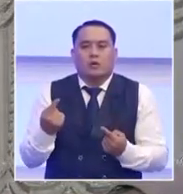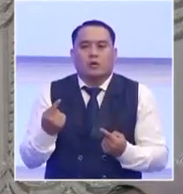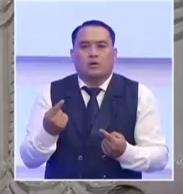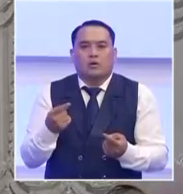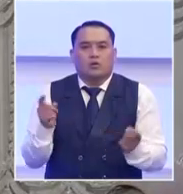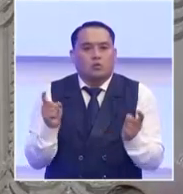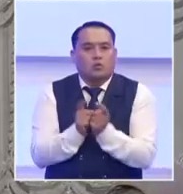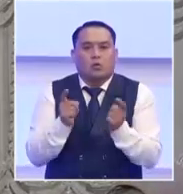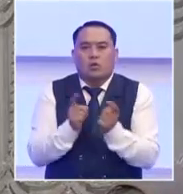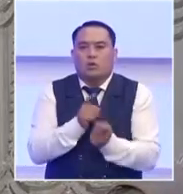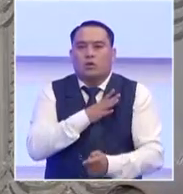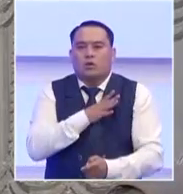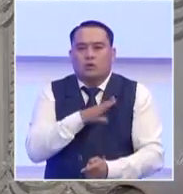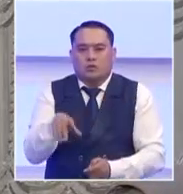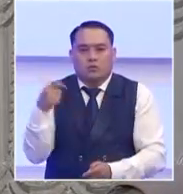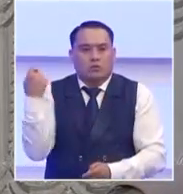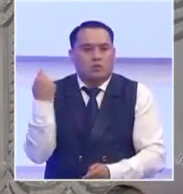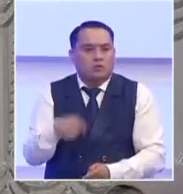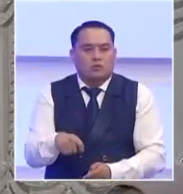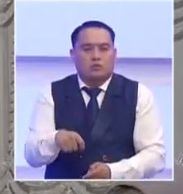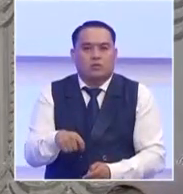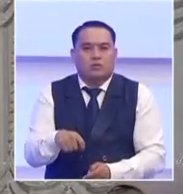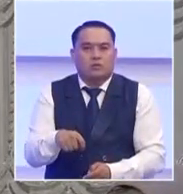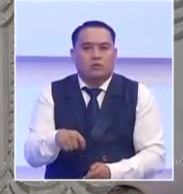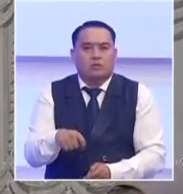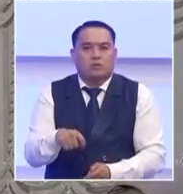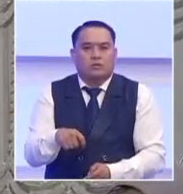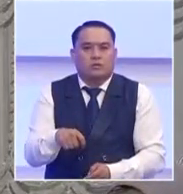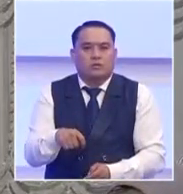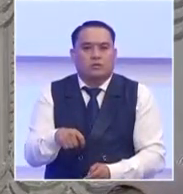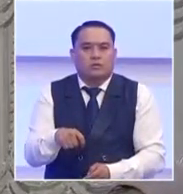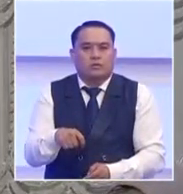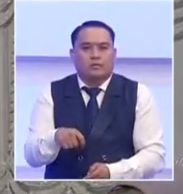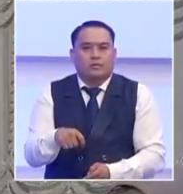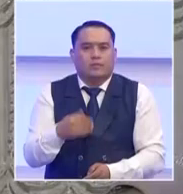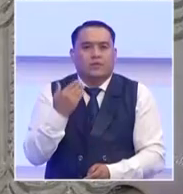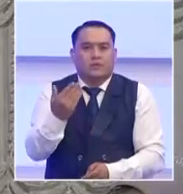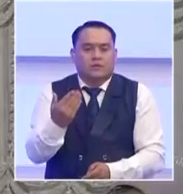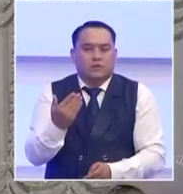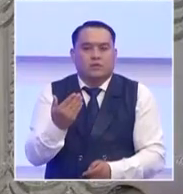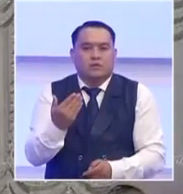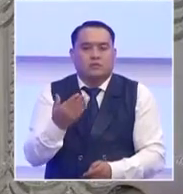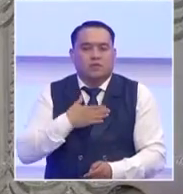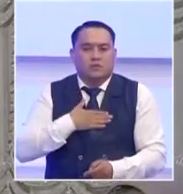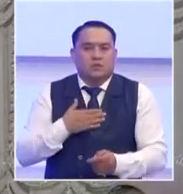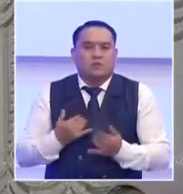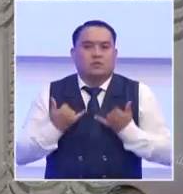дауыс көтеріп, немесе күш көрсетіп көрмептік. Сол сізбен бізбен,